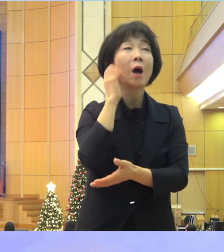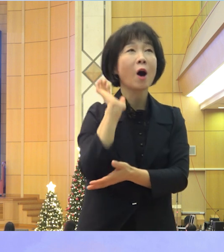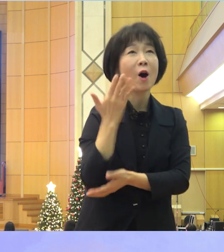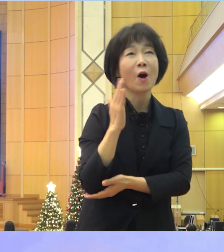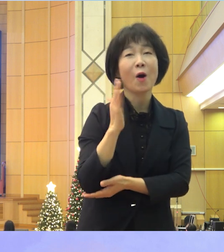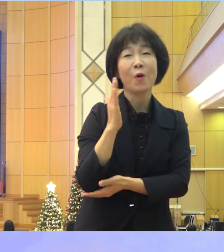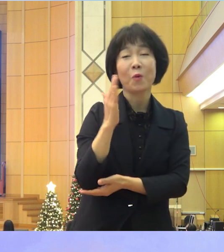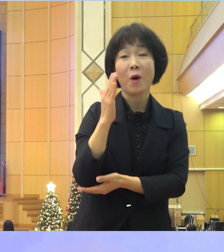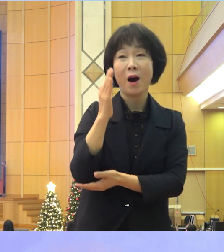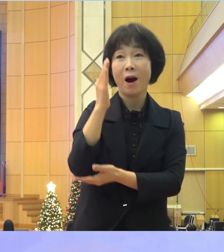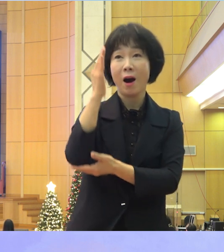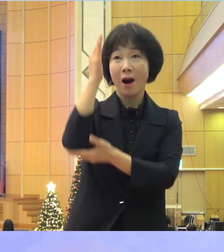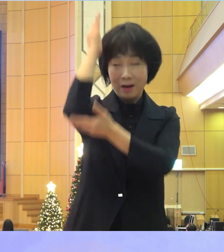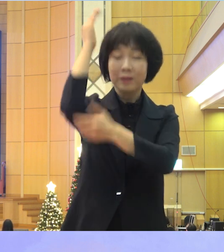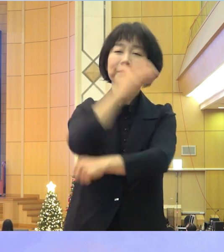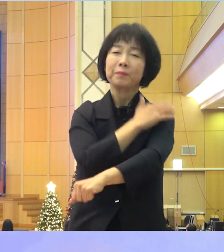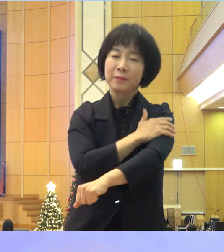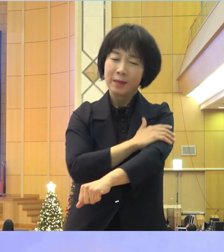하나님